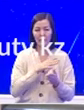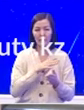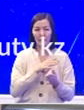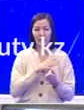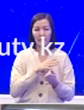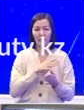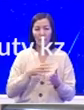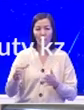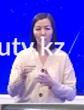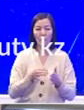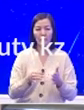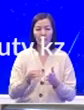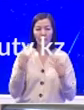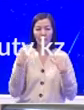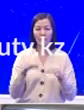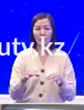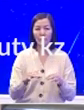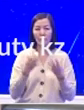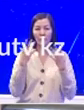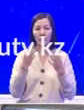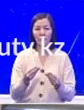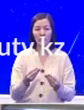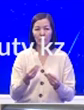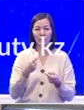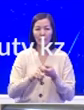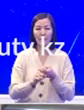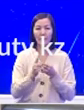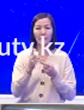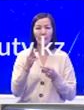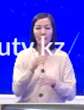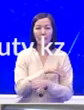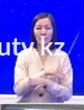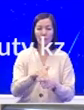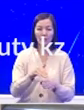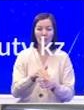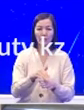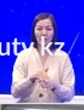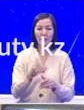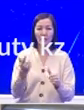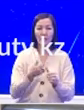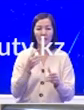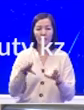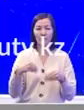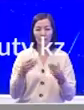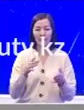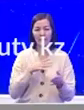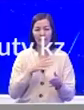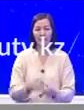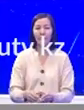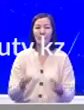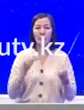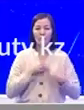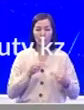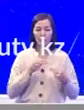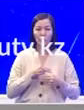қоса облысымызда тәуелсіздік күніне байланысты бірнеше көшелерге де есім беріледі. Жұмыс ары қарай жалғасады.